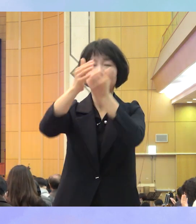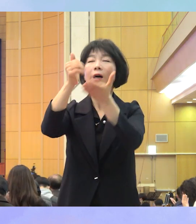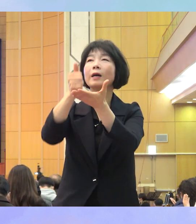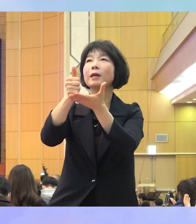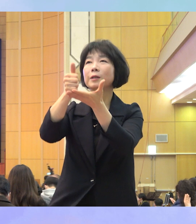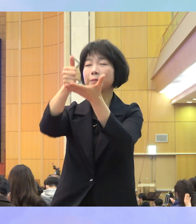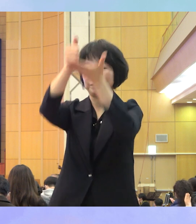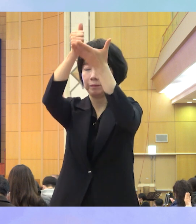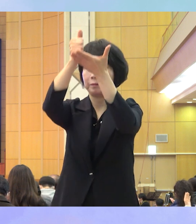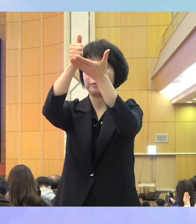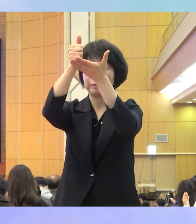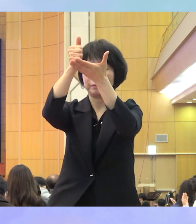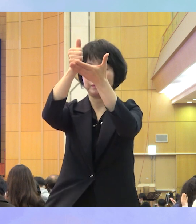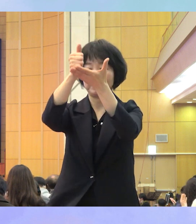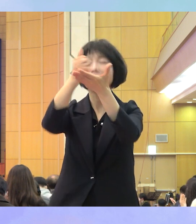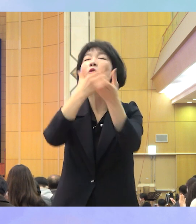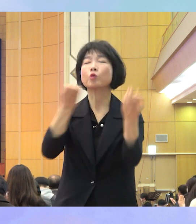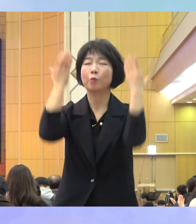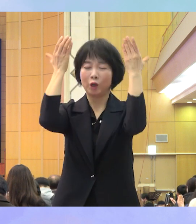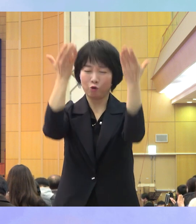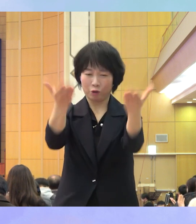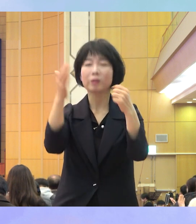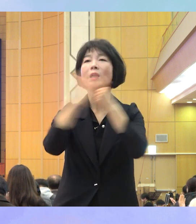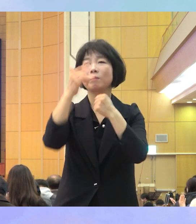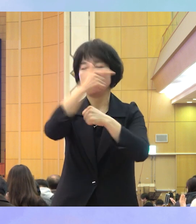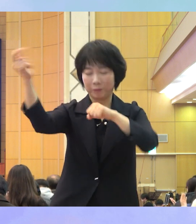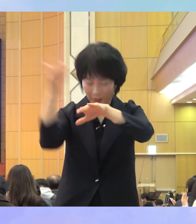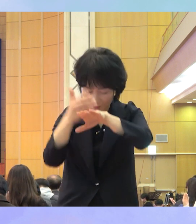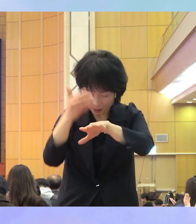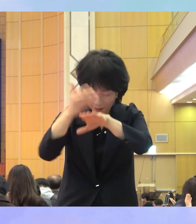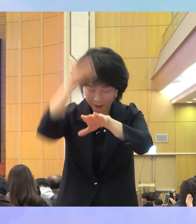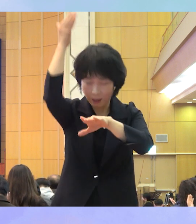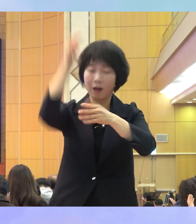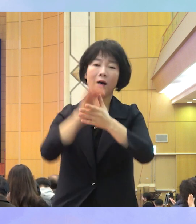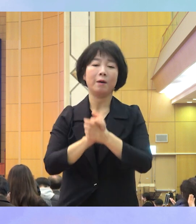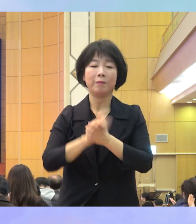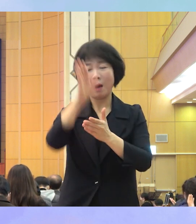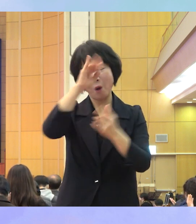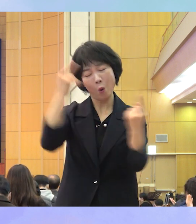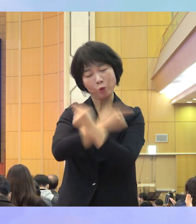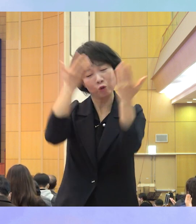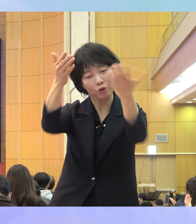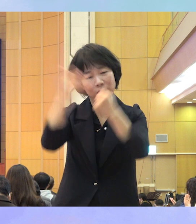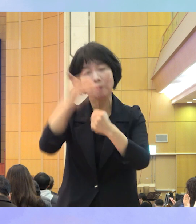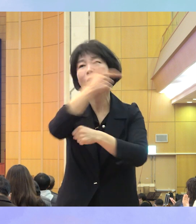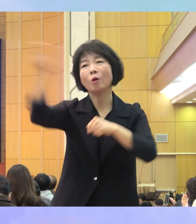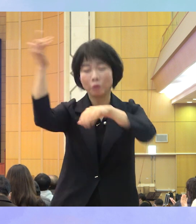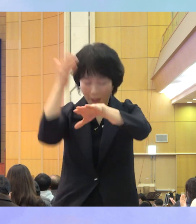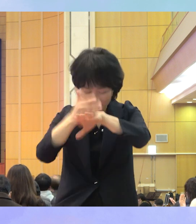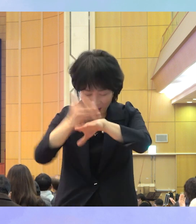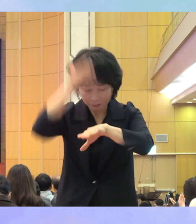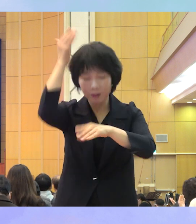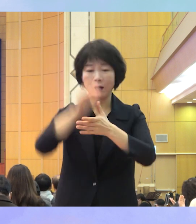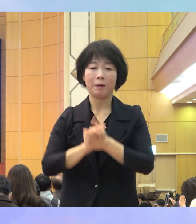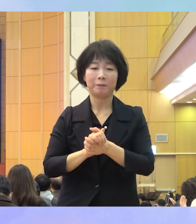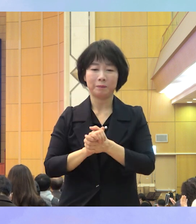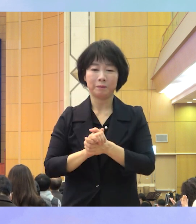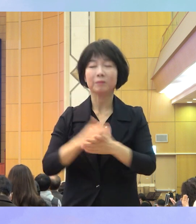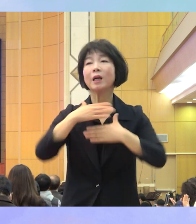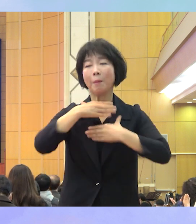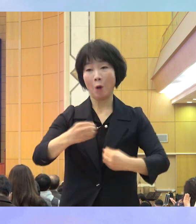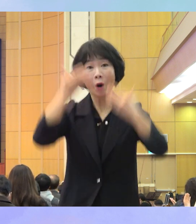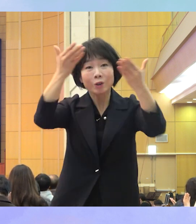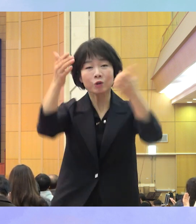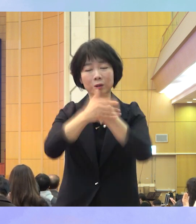하나님, 축복해 주시니 감사합니다. 치료해 주시니 감사합니다.